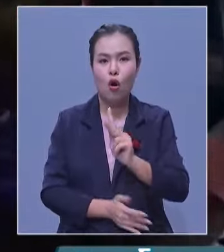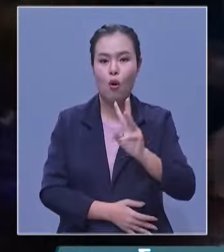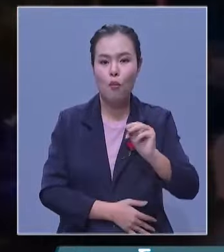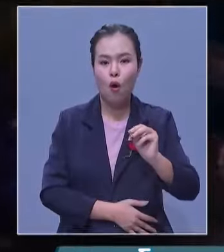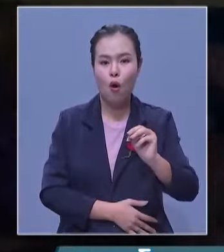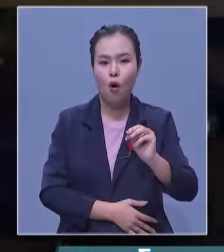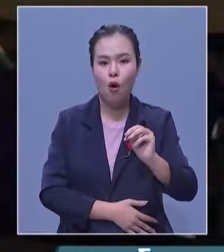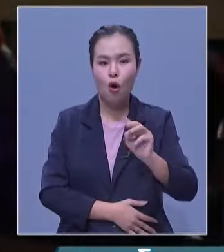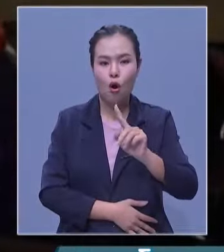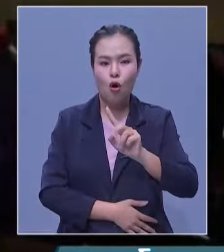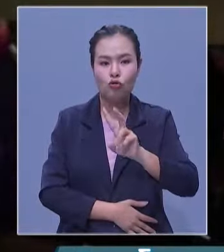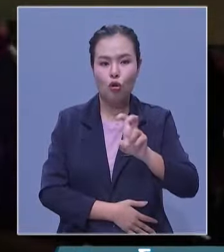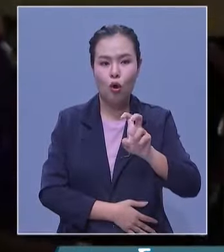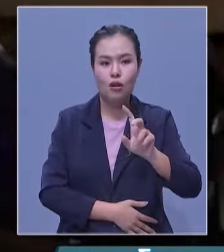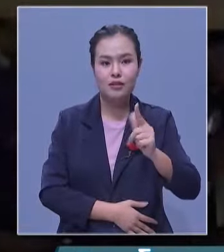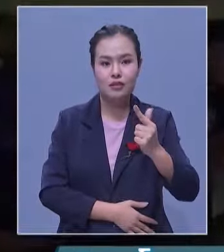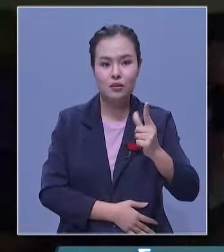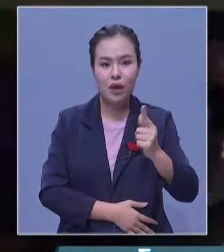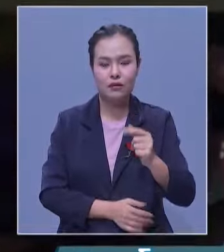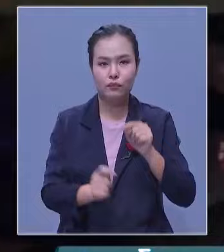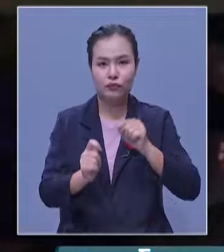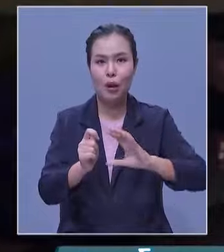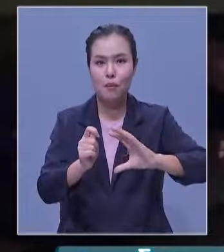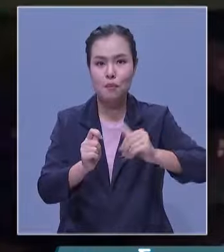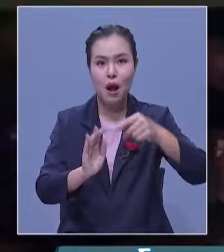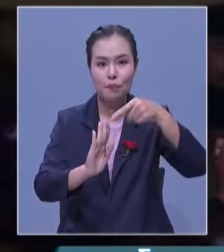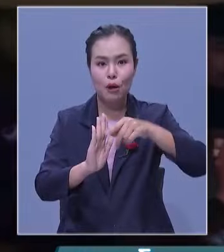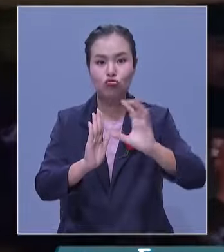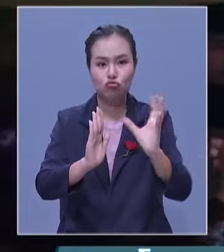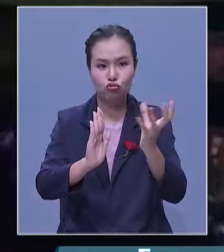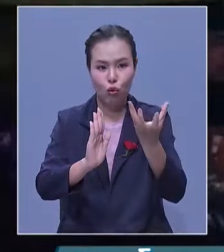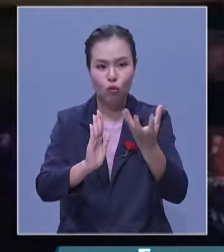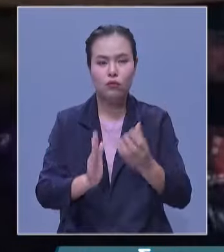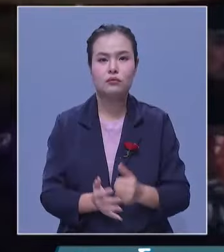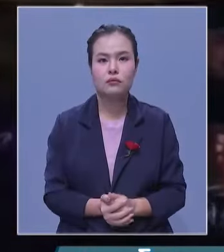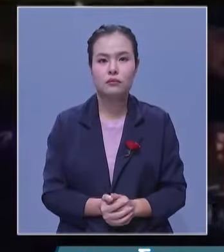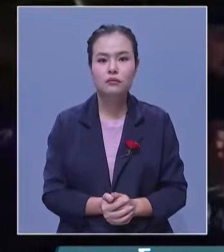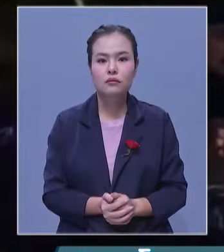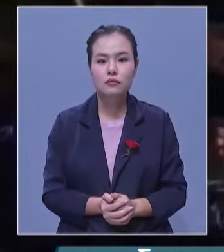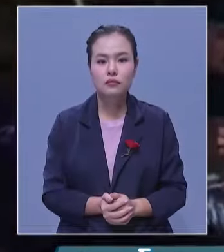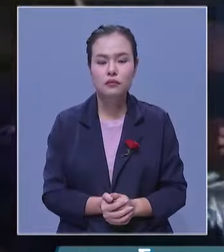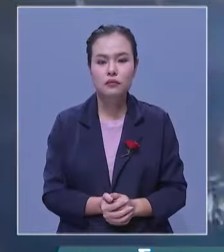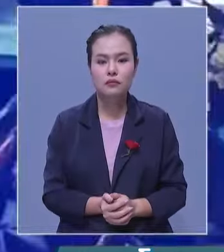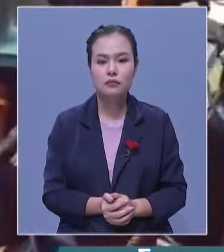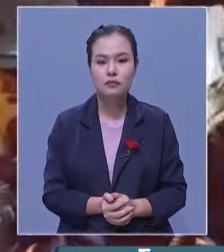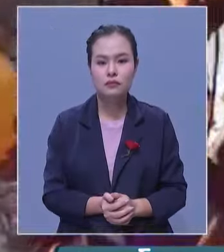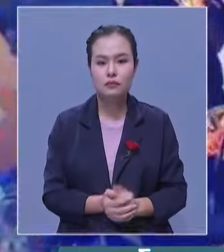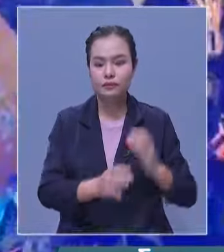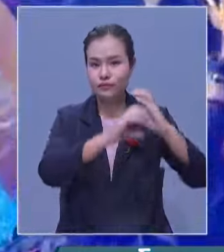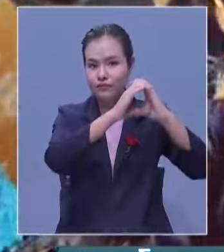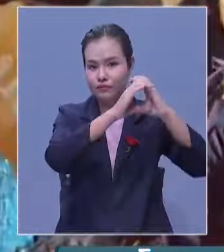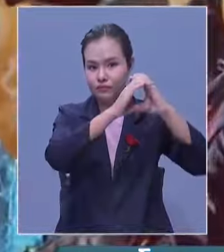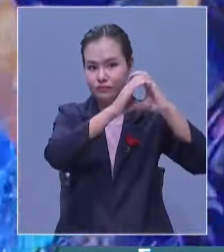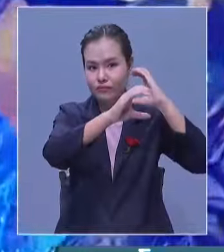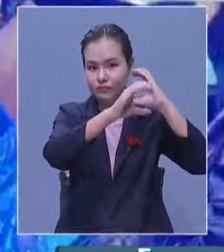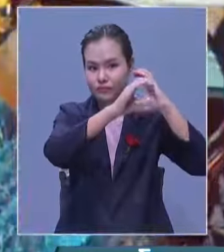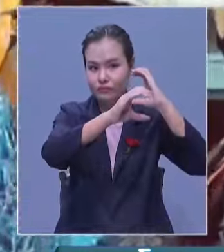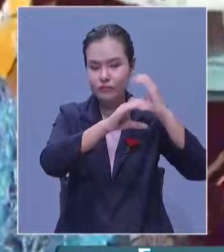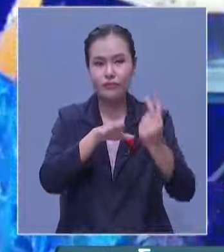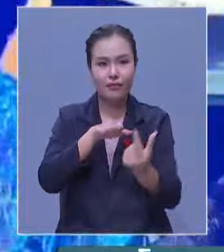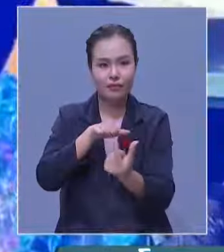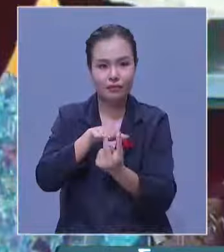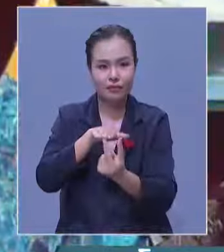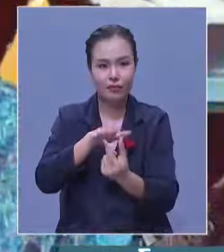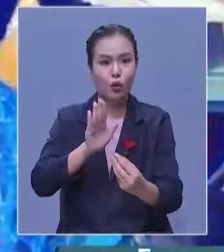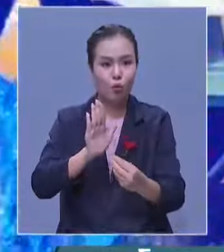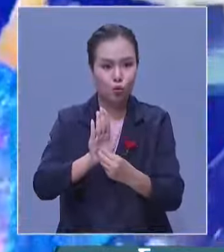งขาล่องตำบลดอนทองอำเภอเมืองพิษณุโลกนะครับในที่เกิดเหตุไปพบรถทัวร์โดยสารนครไชยแอร์ทะเบียน